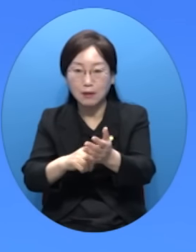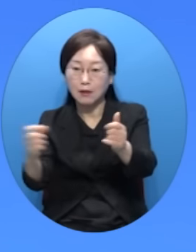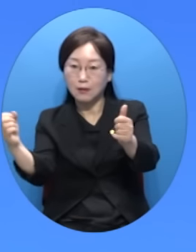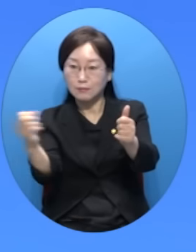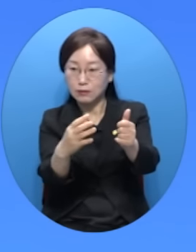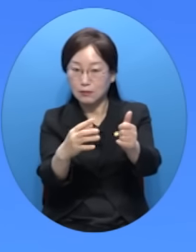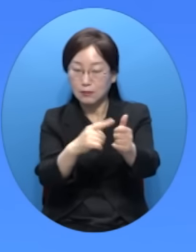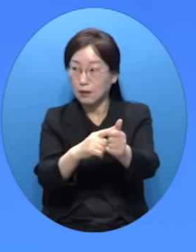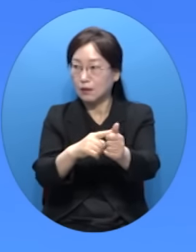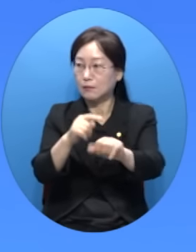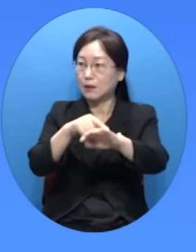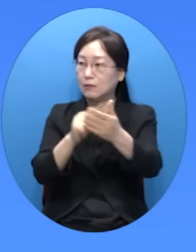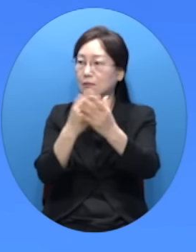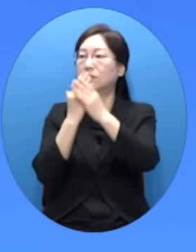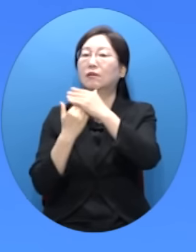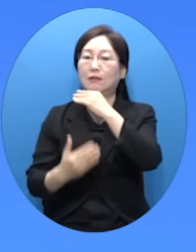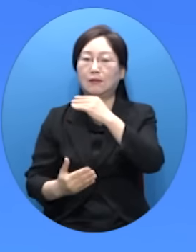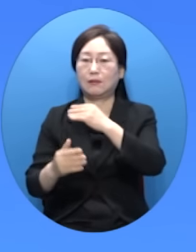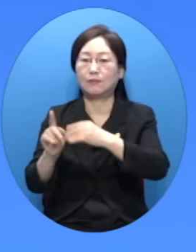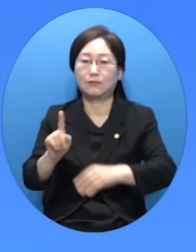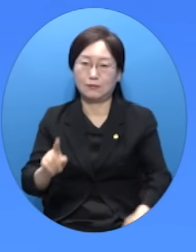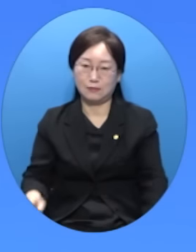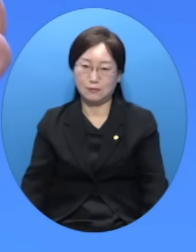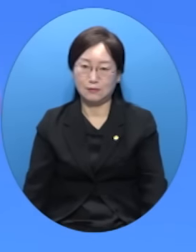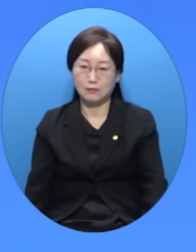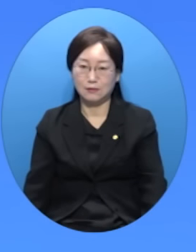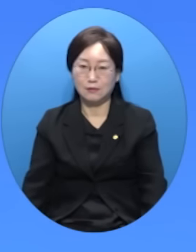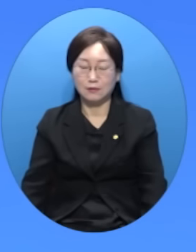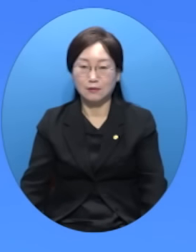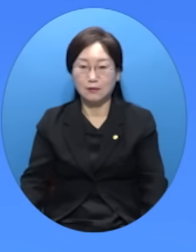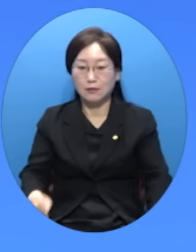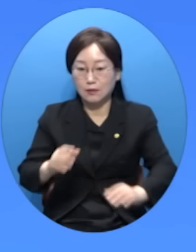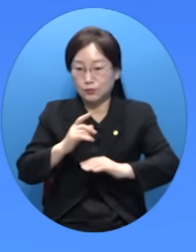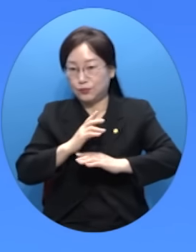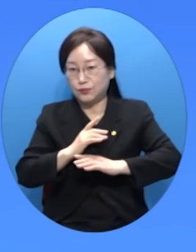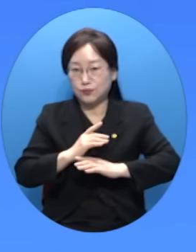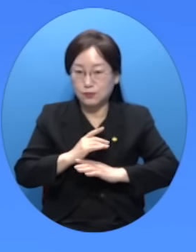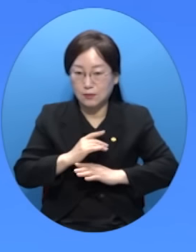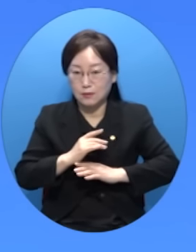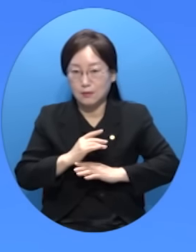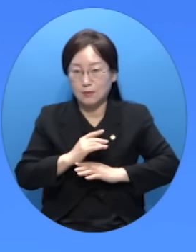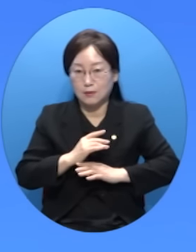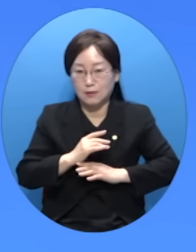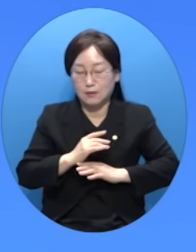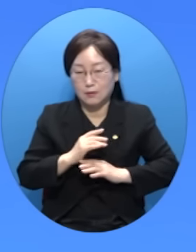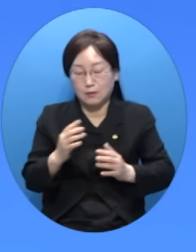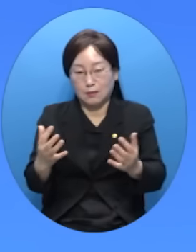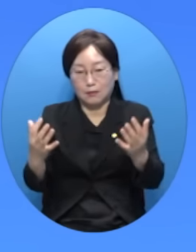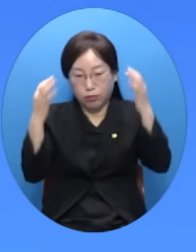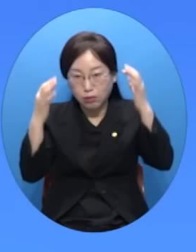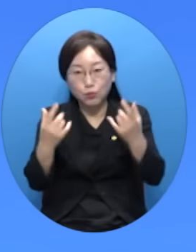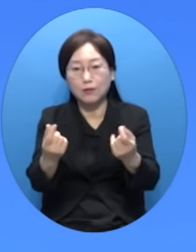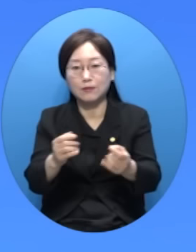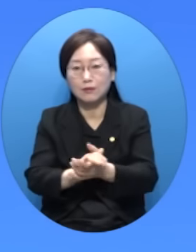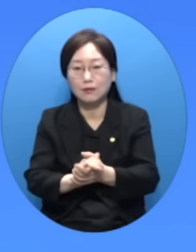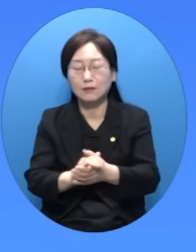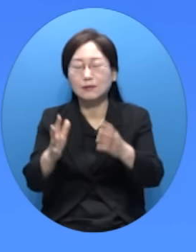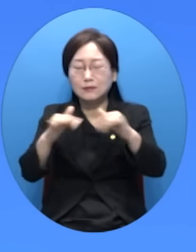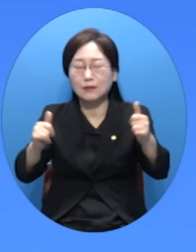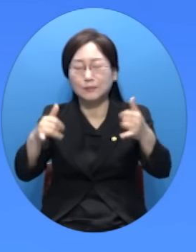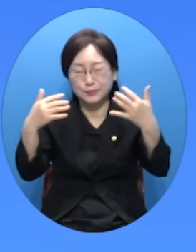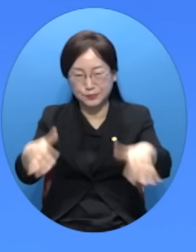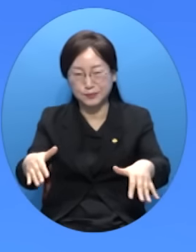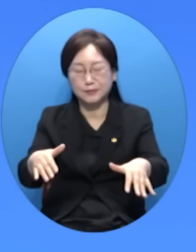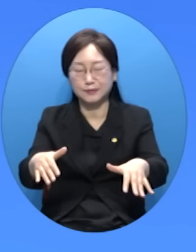그냥 확 무너져 버립니다. 불안과 두려움이 그를 엄습합니다. 인간이 이렇게 연약한 존재입니다.